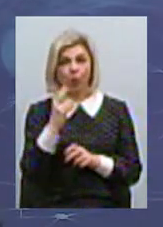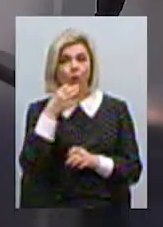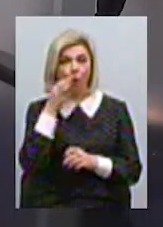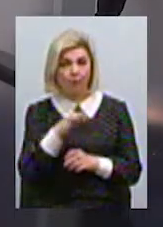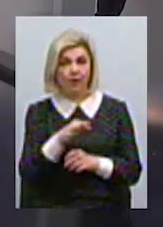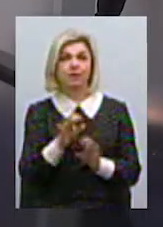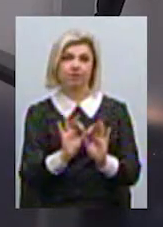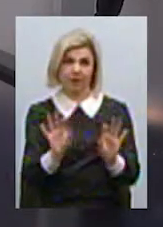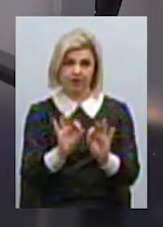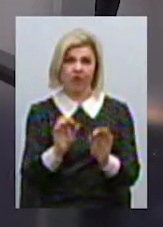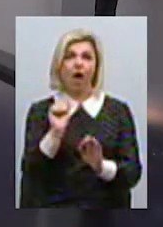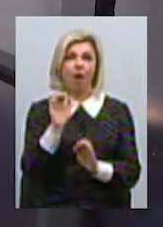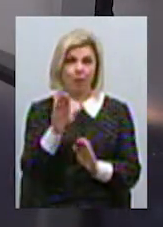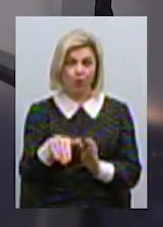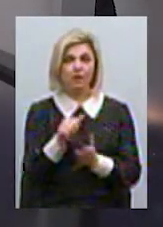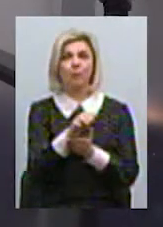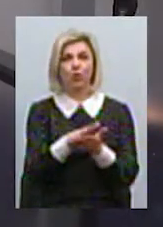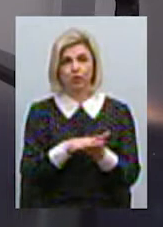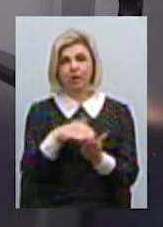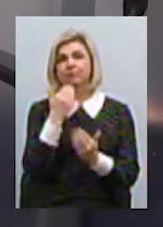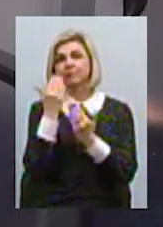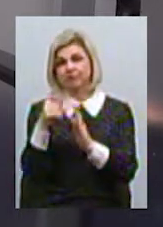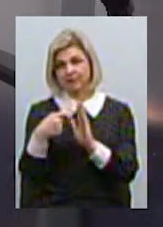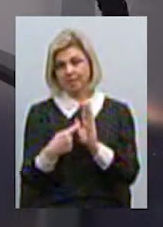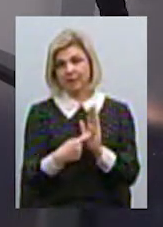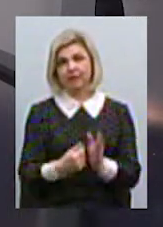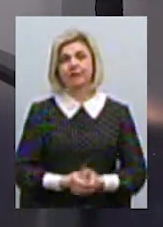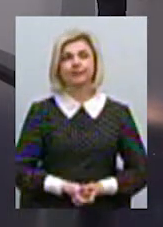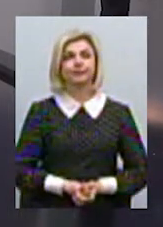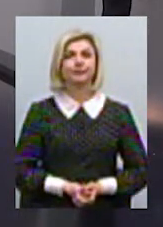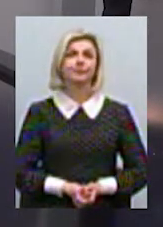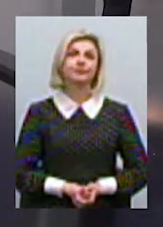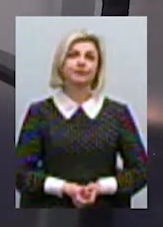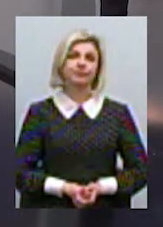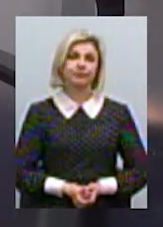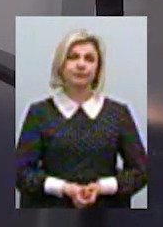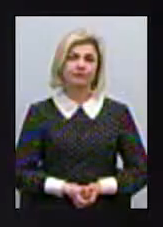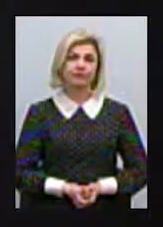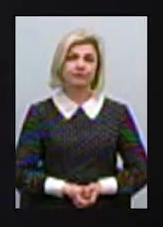а потім ми продовжимо наші ставити запитання Роману Івановичу. Будь ласка, Катерина Лисюк.